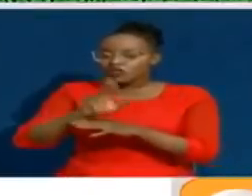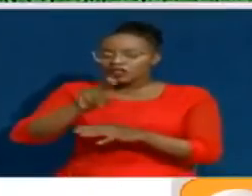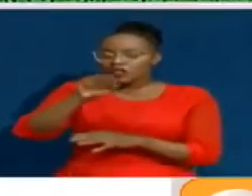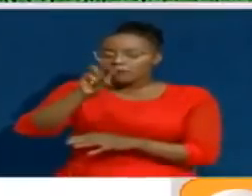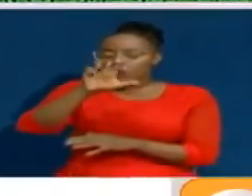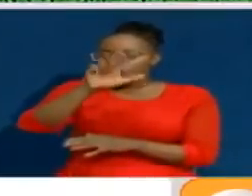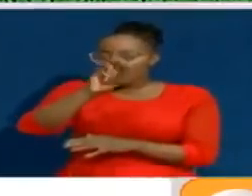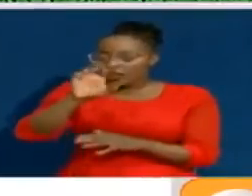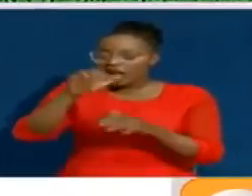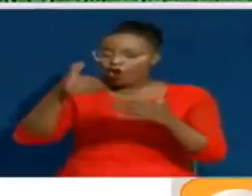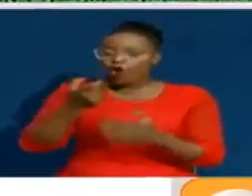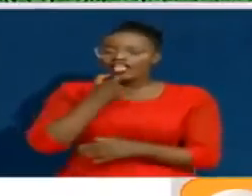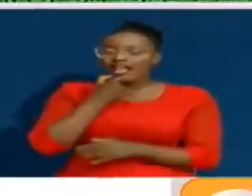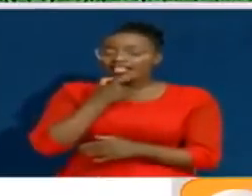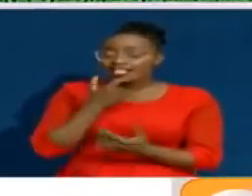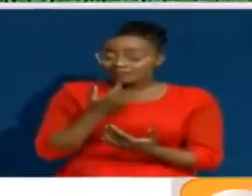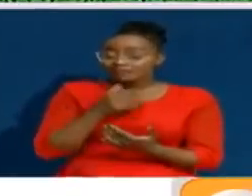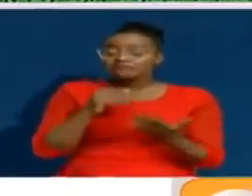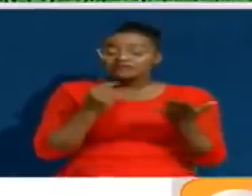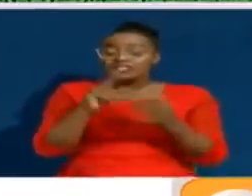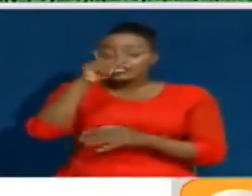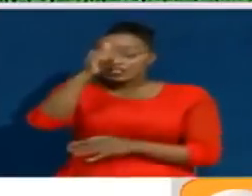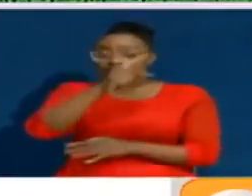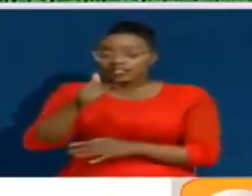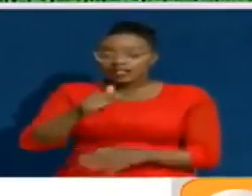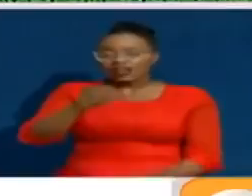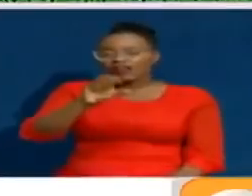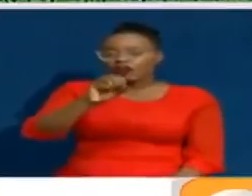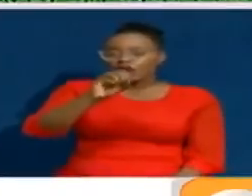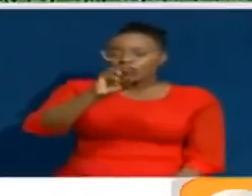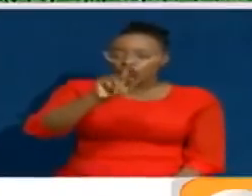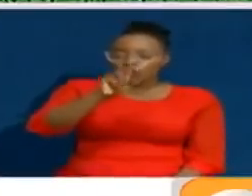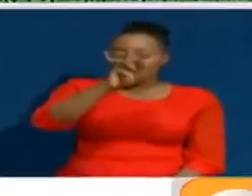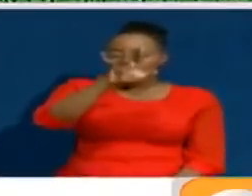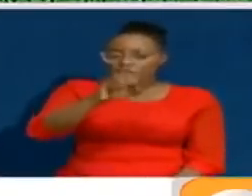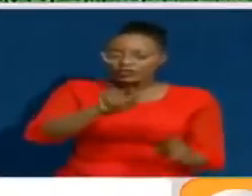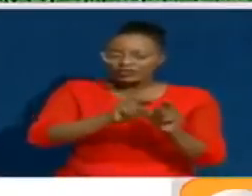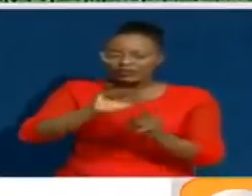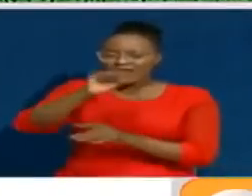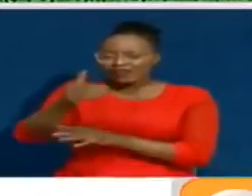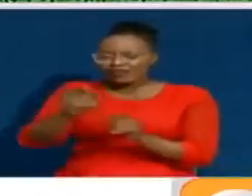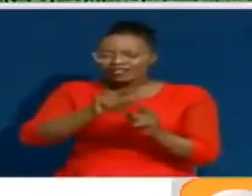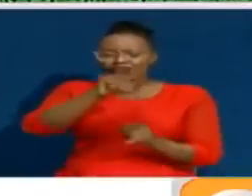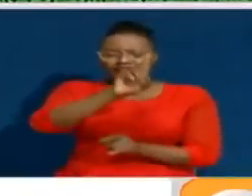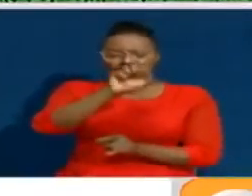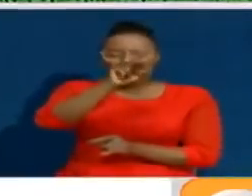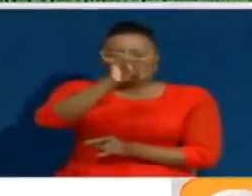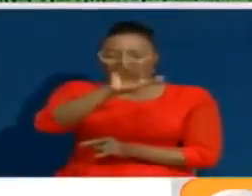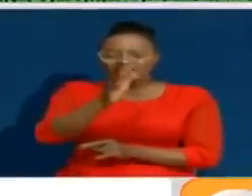Mlolwe au Nyanza. Tanzania wakiita Ukerewe. Bado majina ya mitaa ni ya kikoloni, Dennis